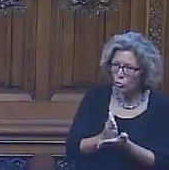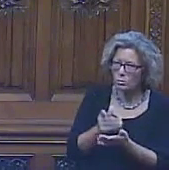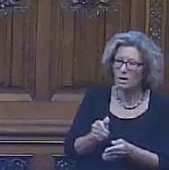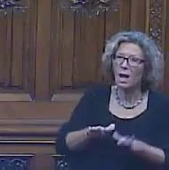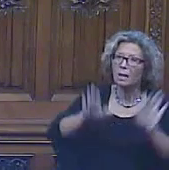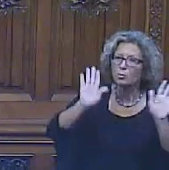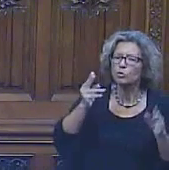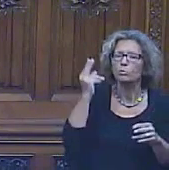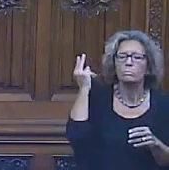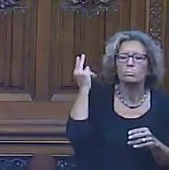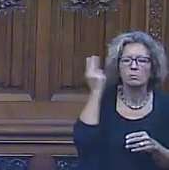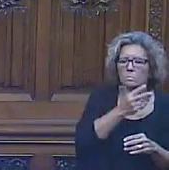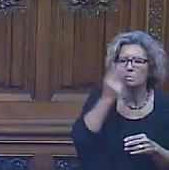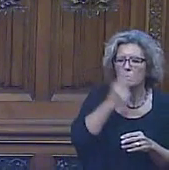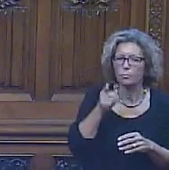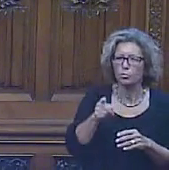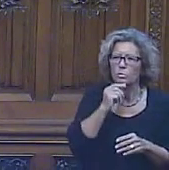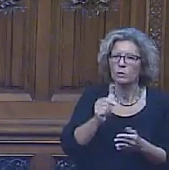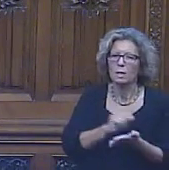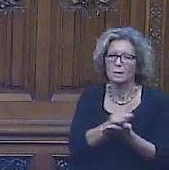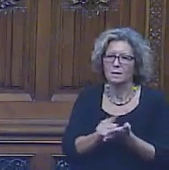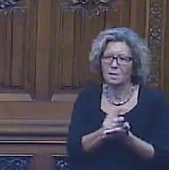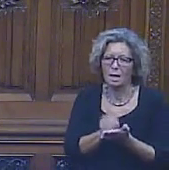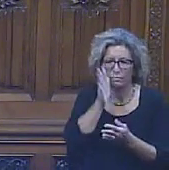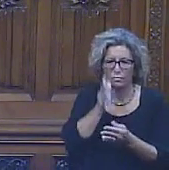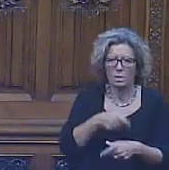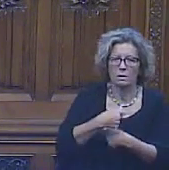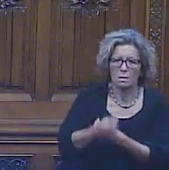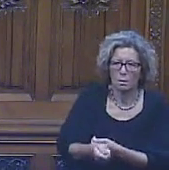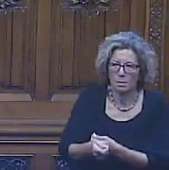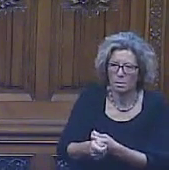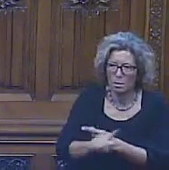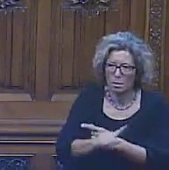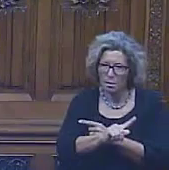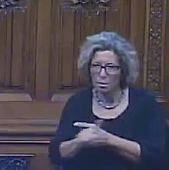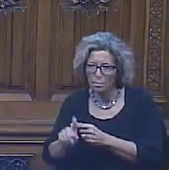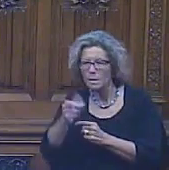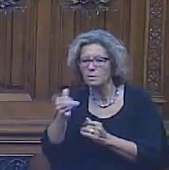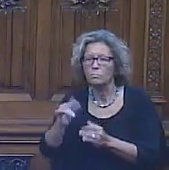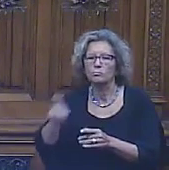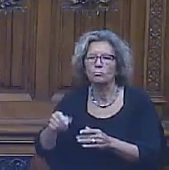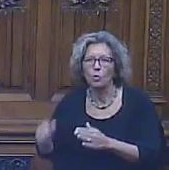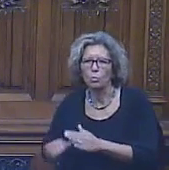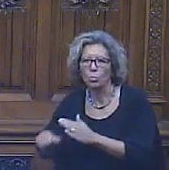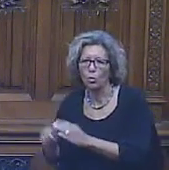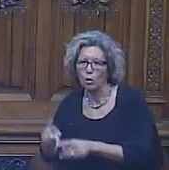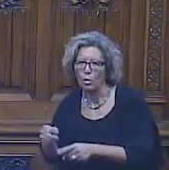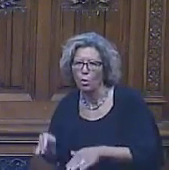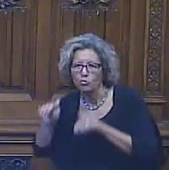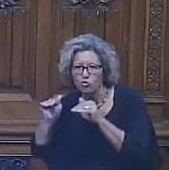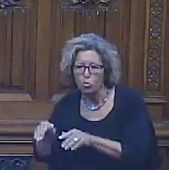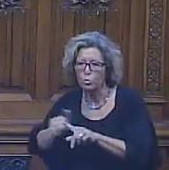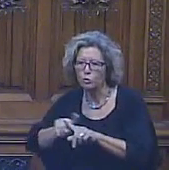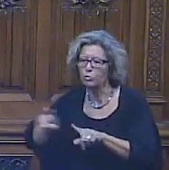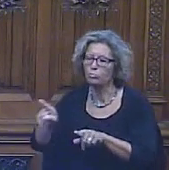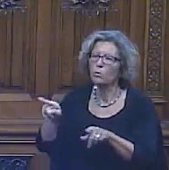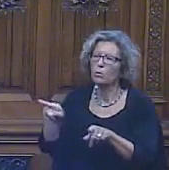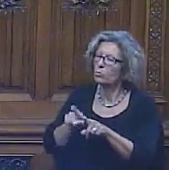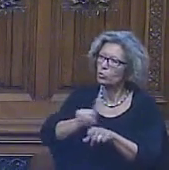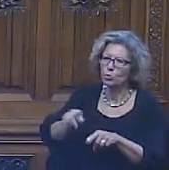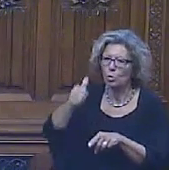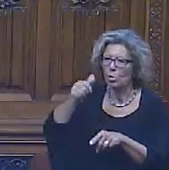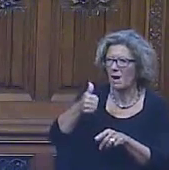Asyl selbstverständlich auf Zeit vergeben wird. Entweder durch subsidiären Schutz, der sowieso nur auf